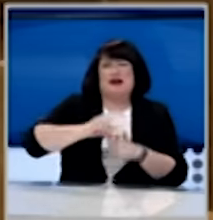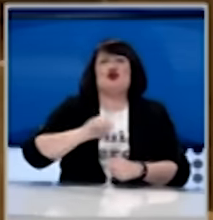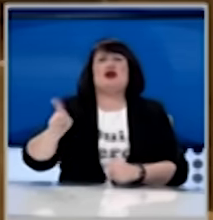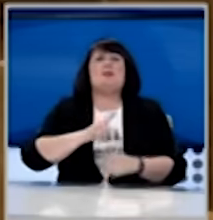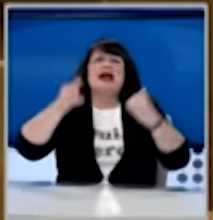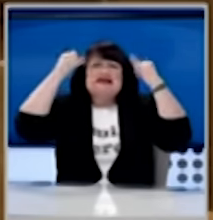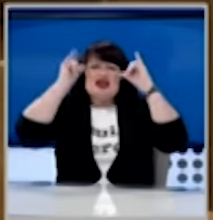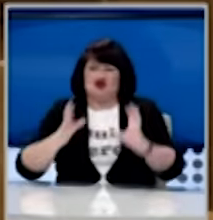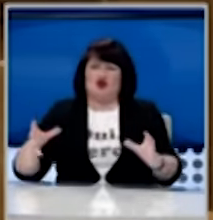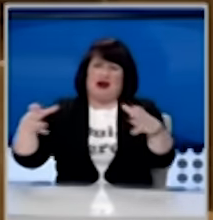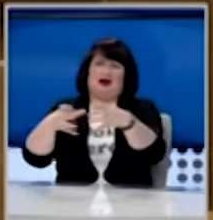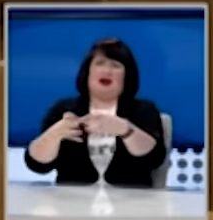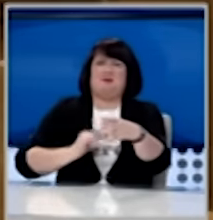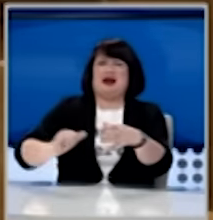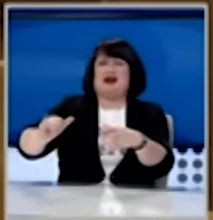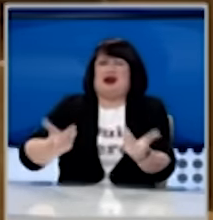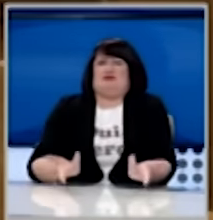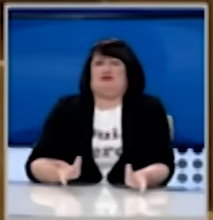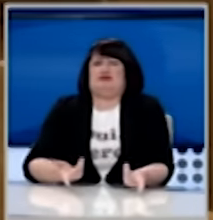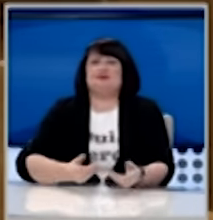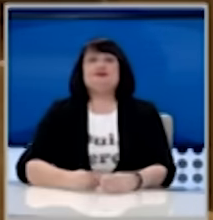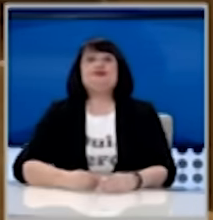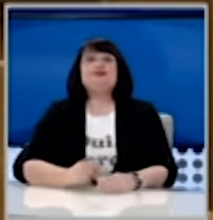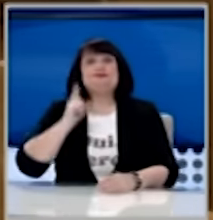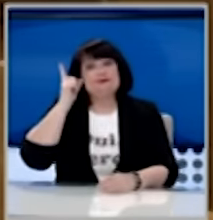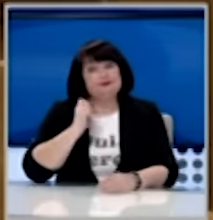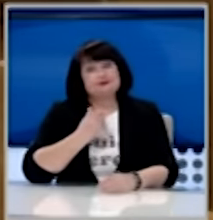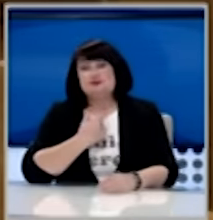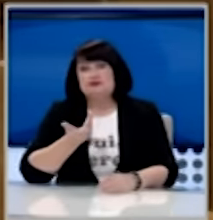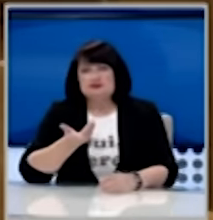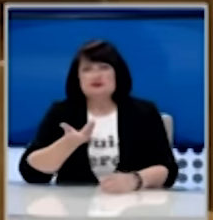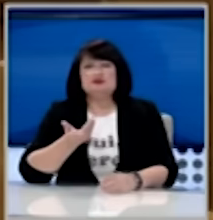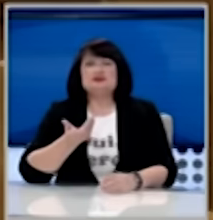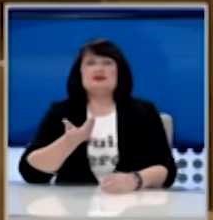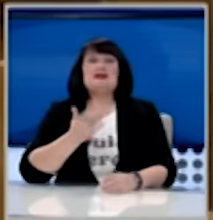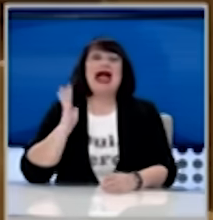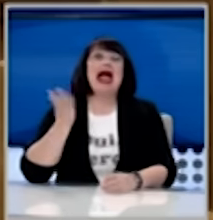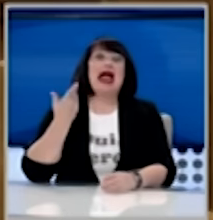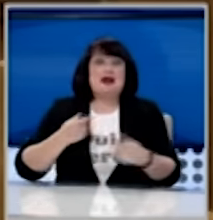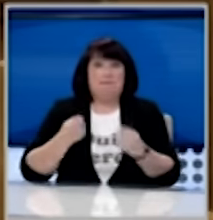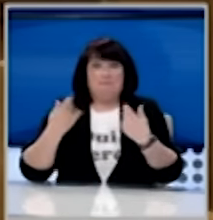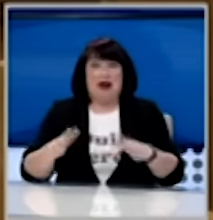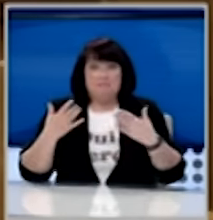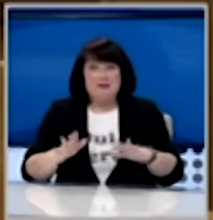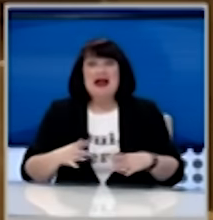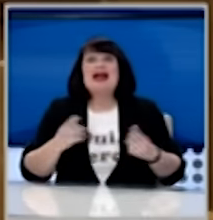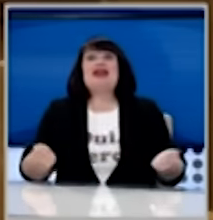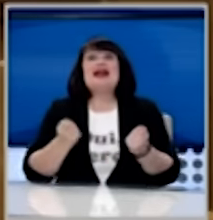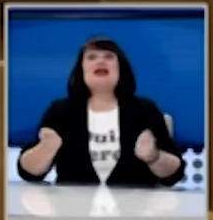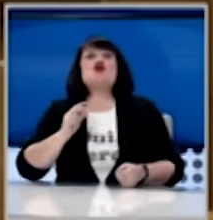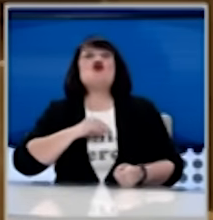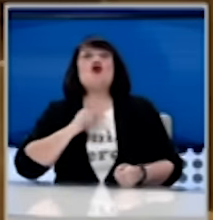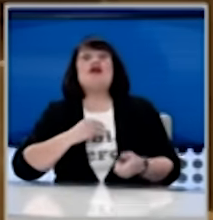κοπάδι του γνωρίζετε βέβαια όπως και εμείς πως αν υλοποιηθούν θα γίνουν προς